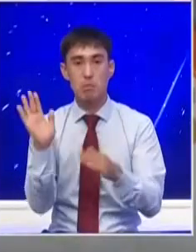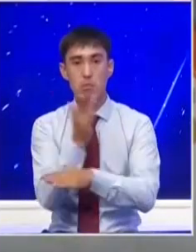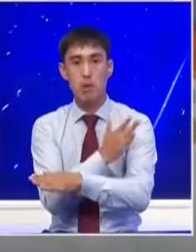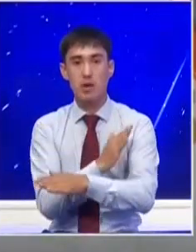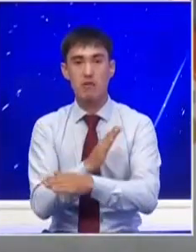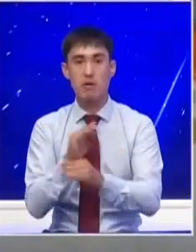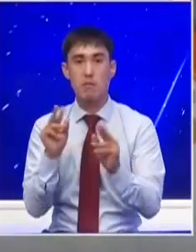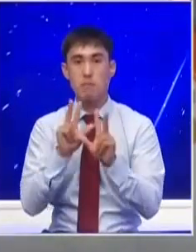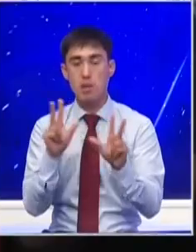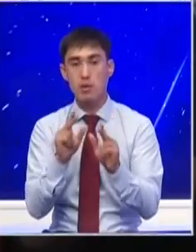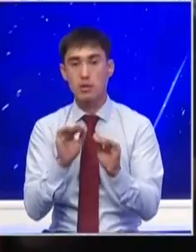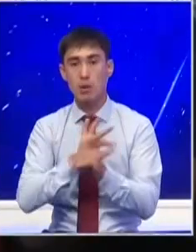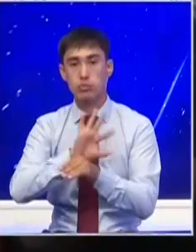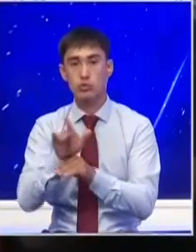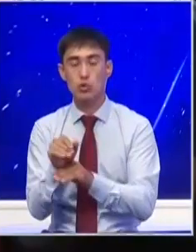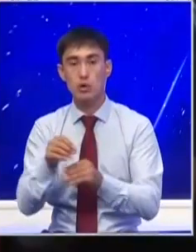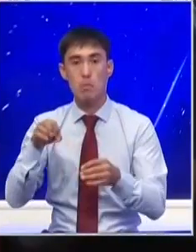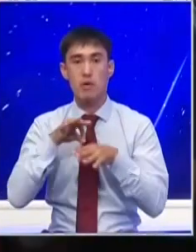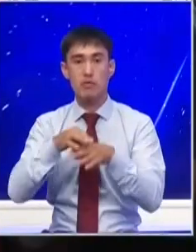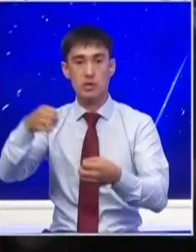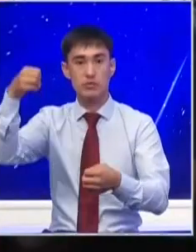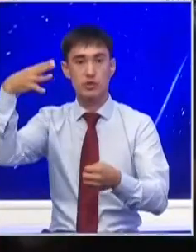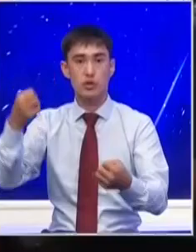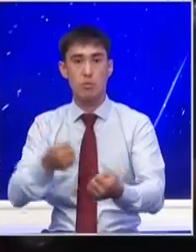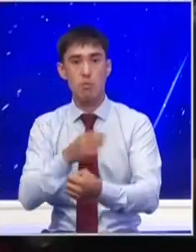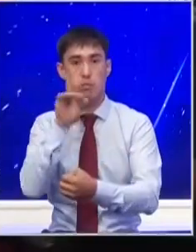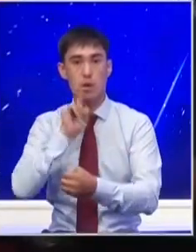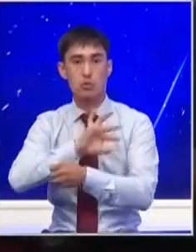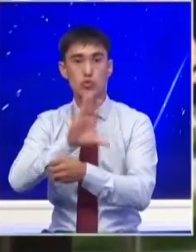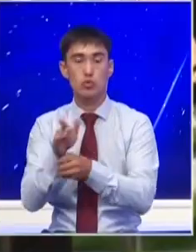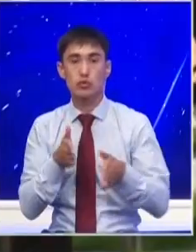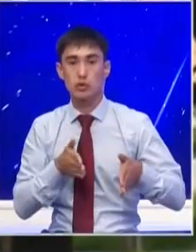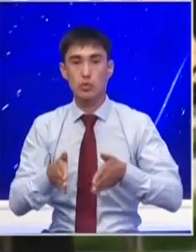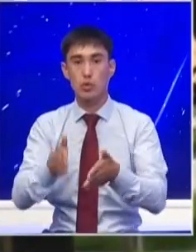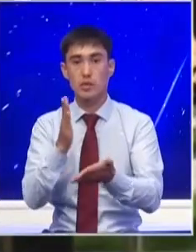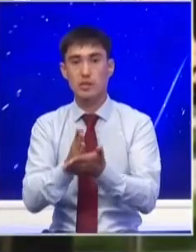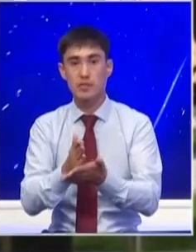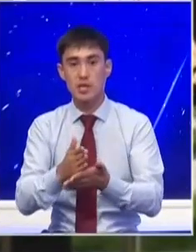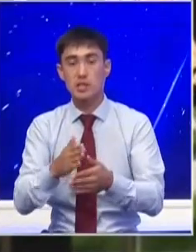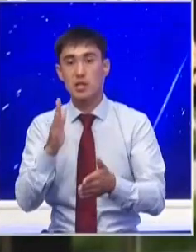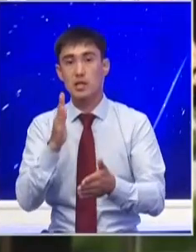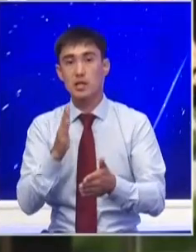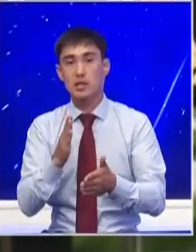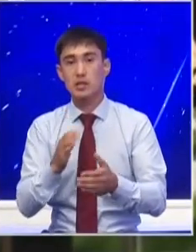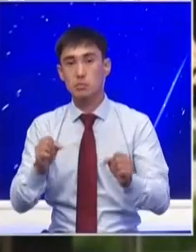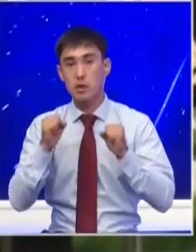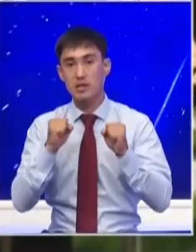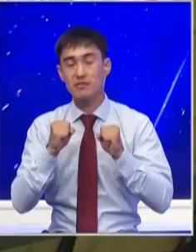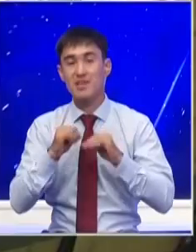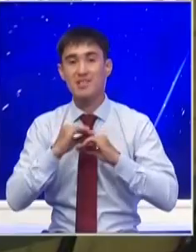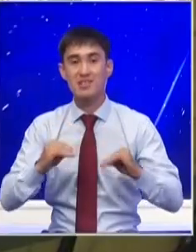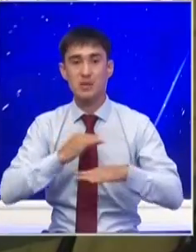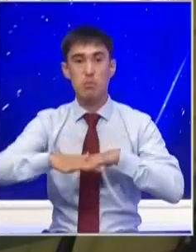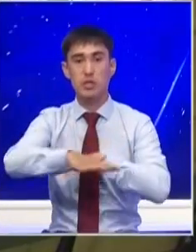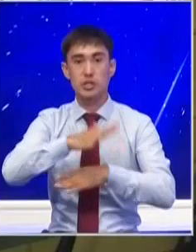парковой мебелью, также проведено освещение и благоустройство тротуаров. Здесь же расположились спортивные и